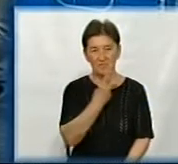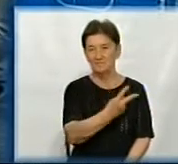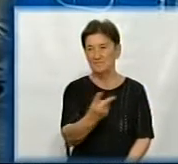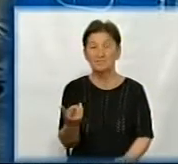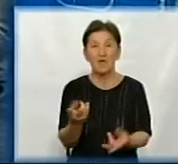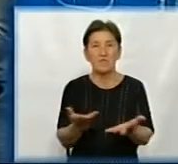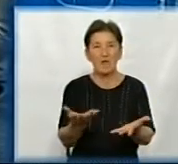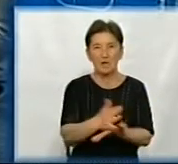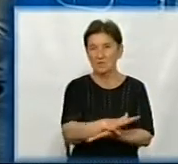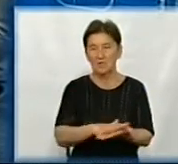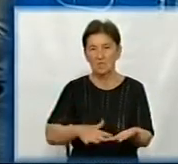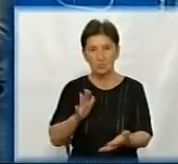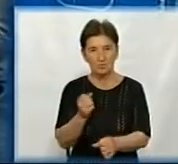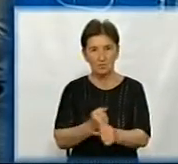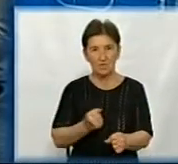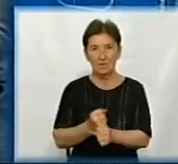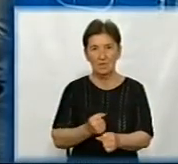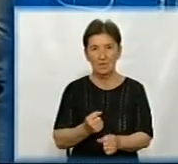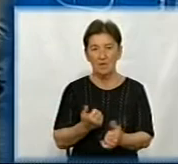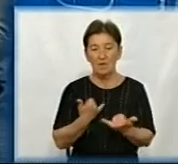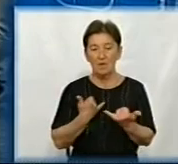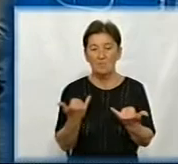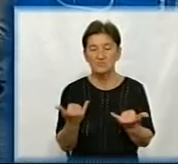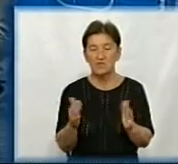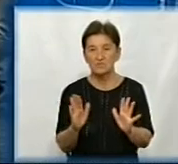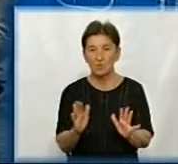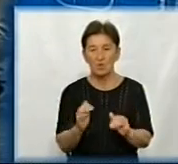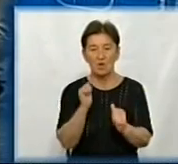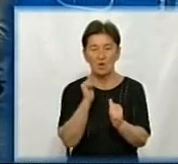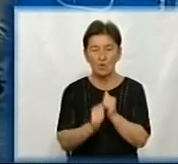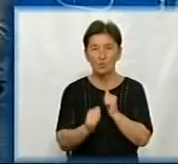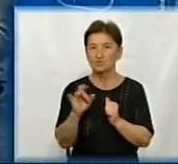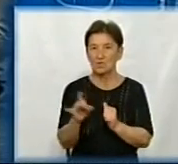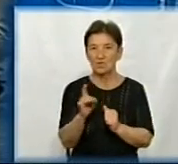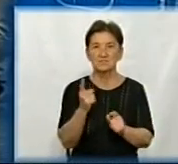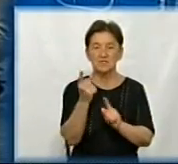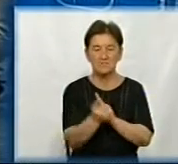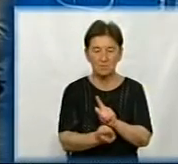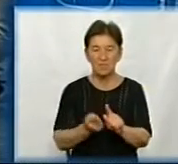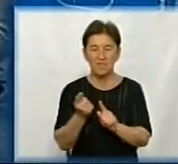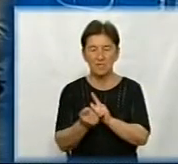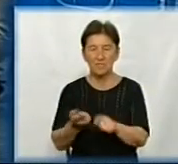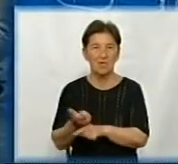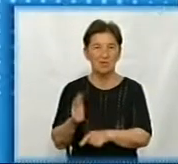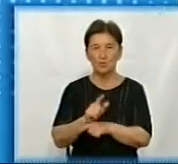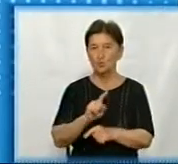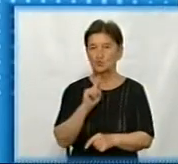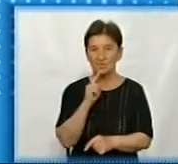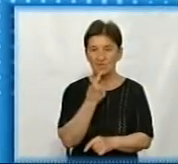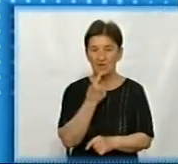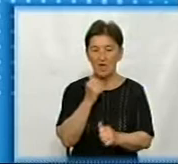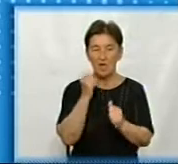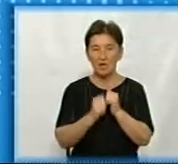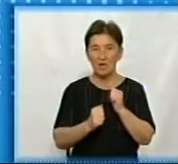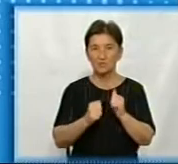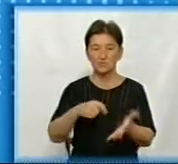працюватиме? Ми зараз просто тільки пристосовуємося до цього, тому що кожного разу це зміни. Це дуже важко, тому що кожен об'єкт